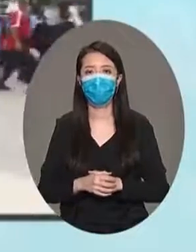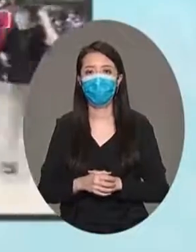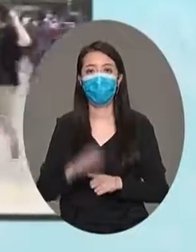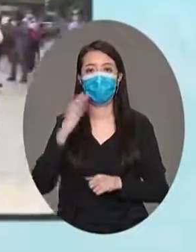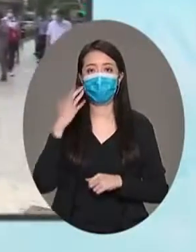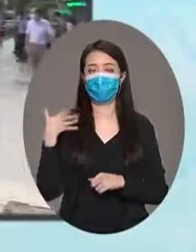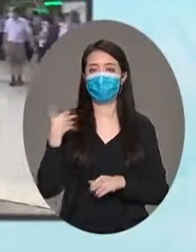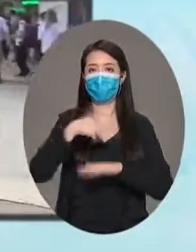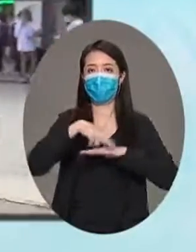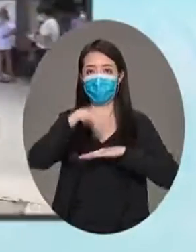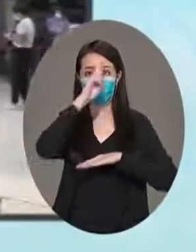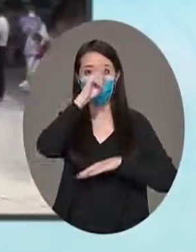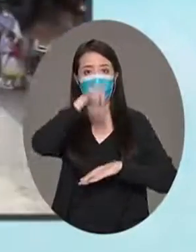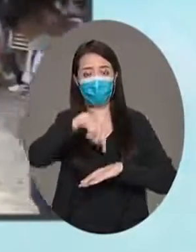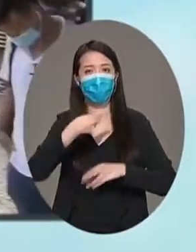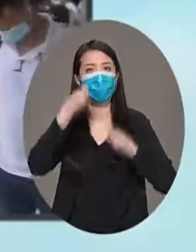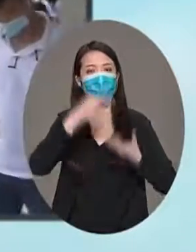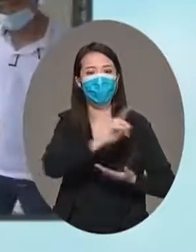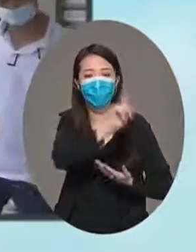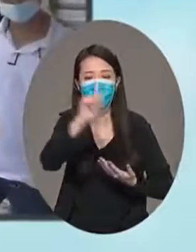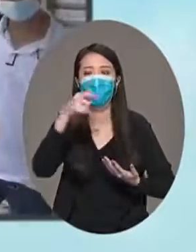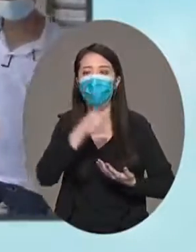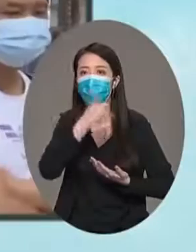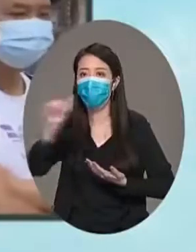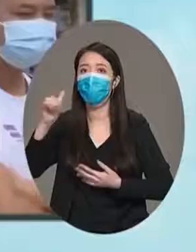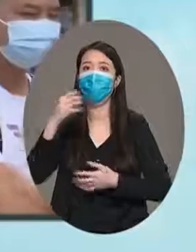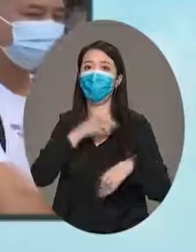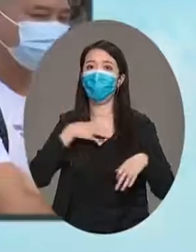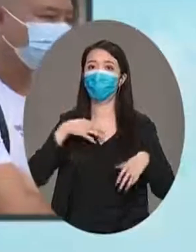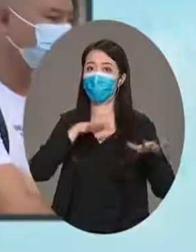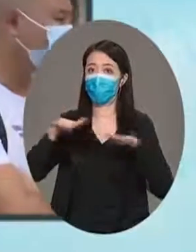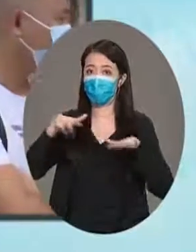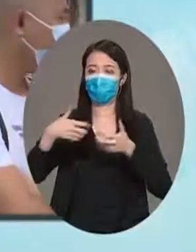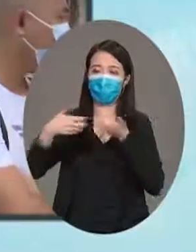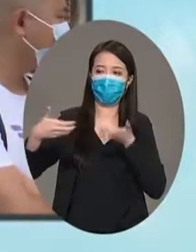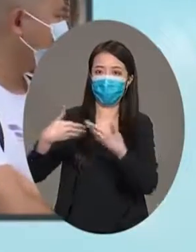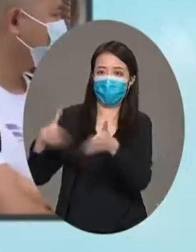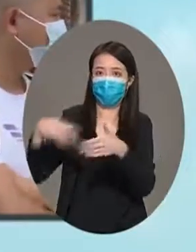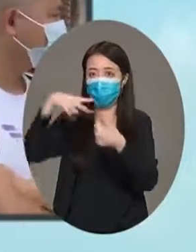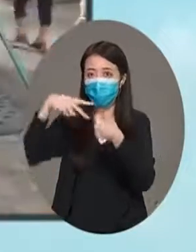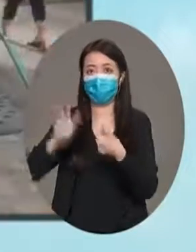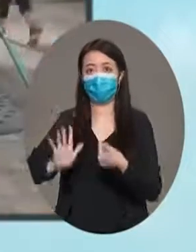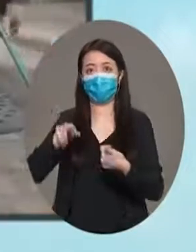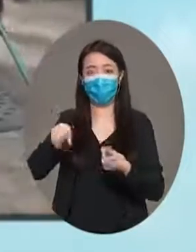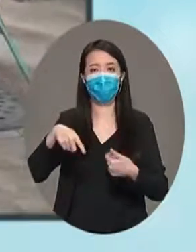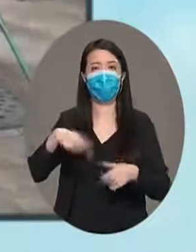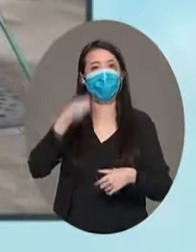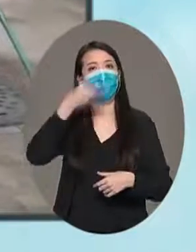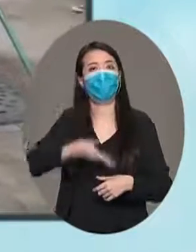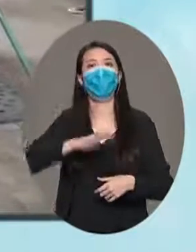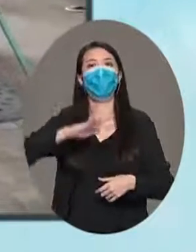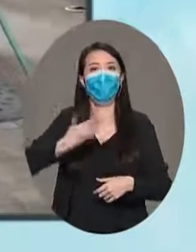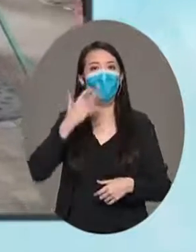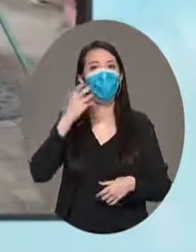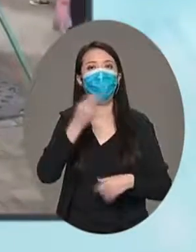澳門原定中午起放寬合資格人士經澳門入境珠海可以免檢疫通關，但因為澳門